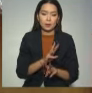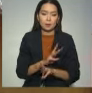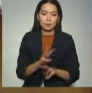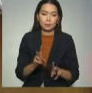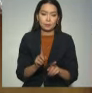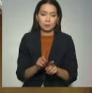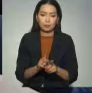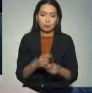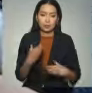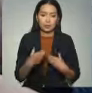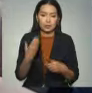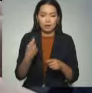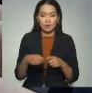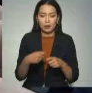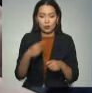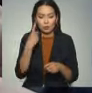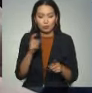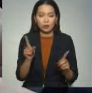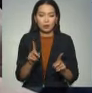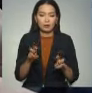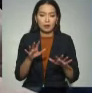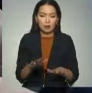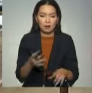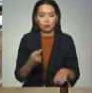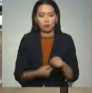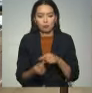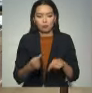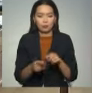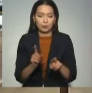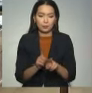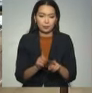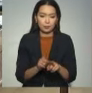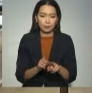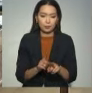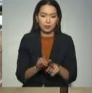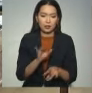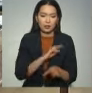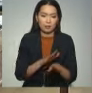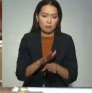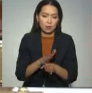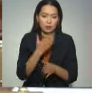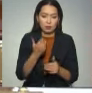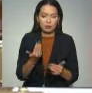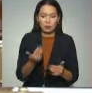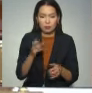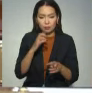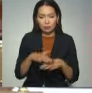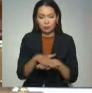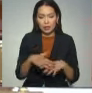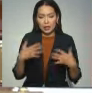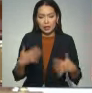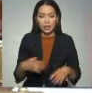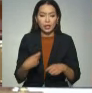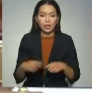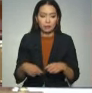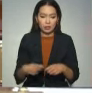руку приводят инвесторов, которых потом на местах разворачивают акимы. Именно бездействие последних приводит к тому, что страна теряет инвесторов,